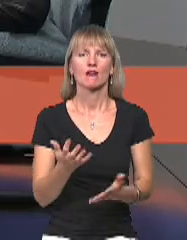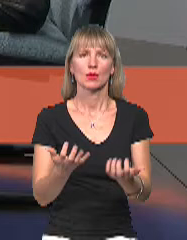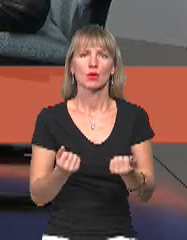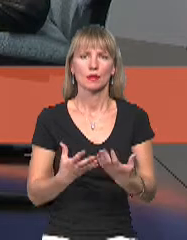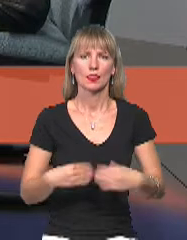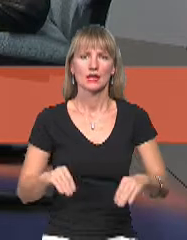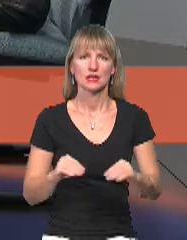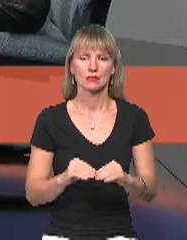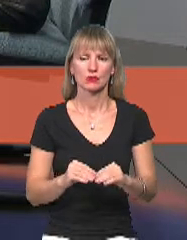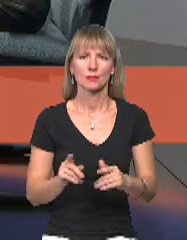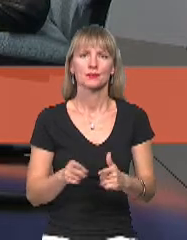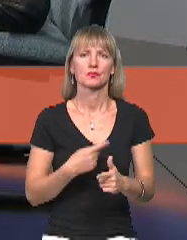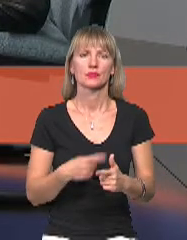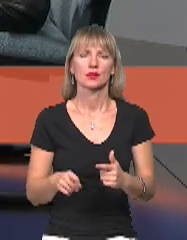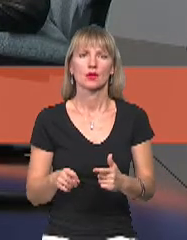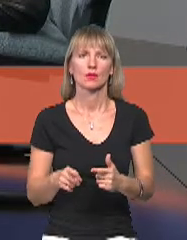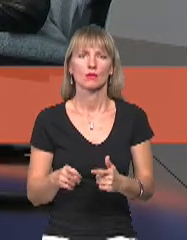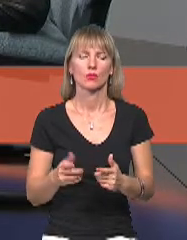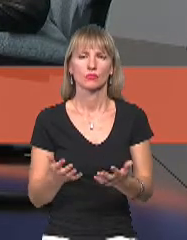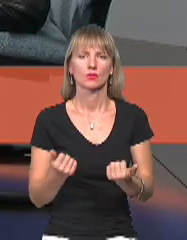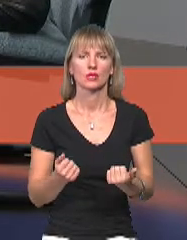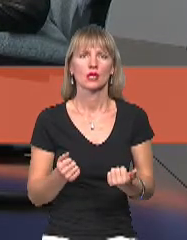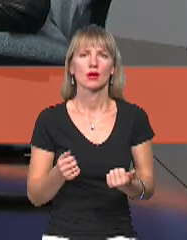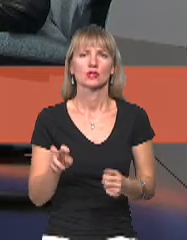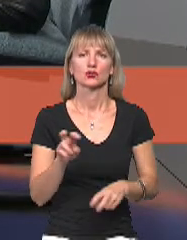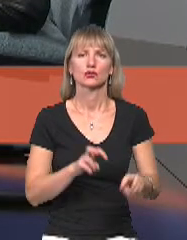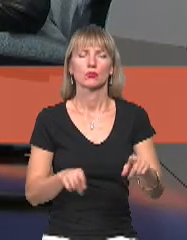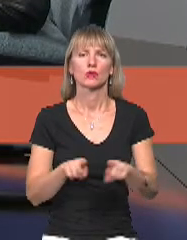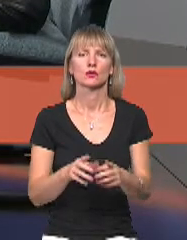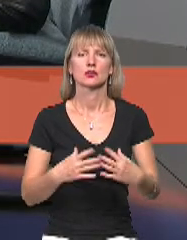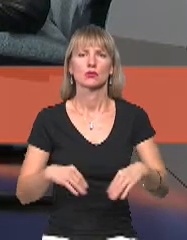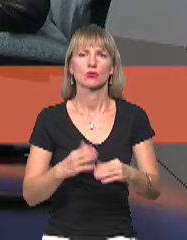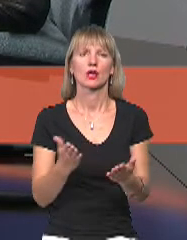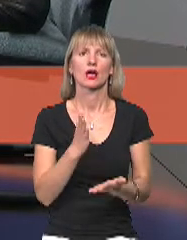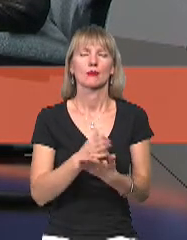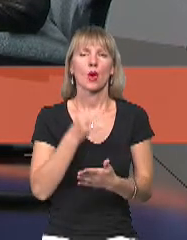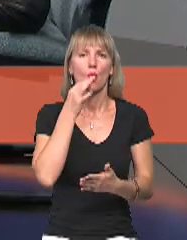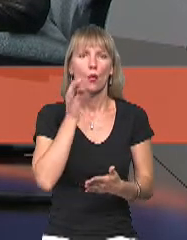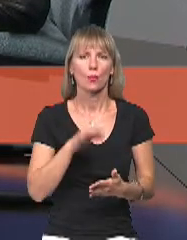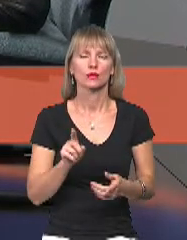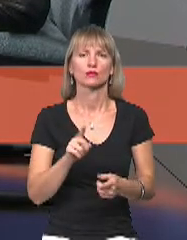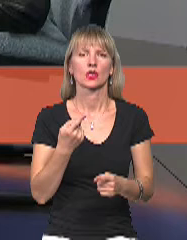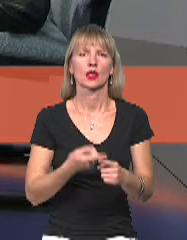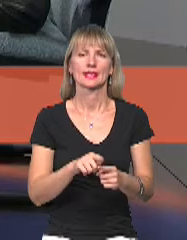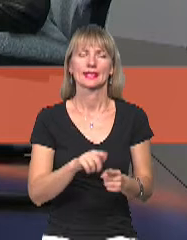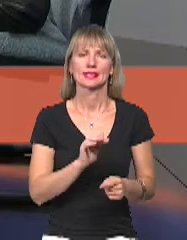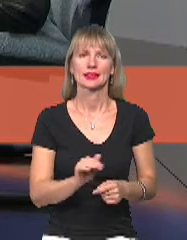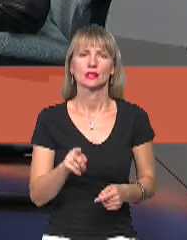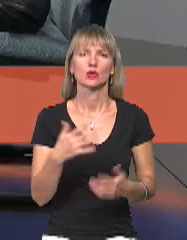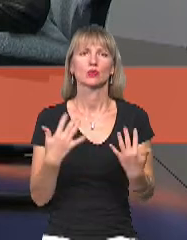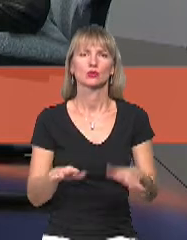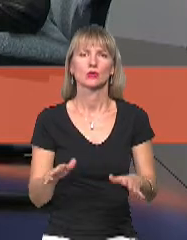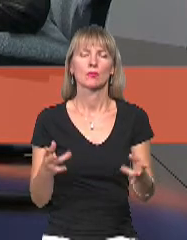сім'ю або ДБСТ, звичайно, шукаємо таку сім'ю, яка вже з досвідом, тому що ці вже діти, вони